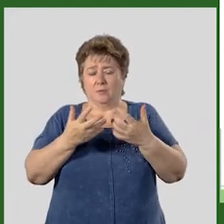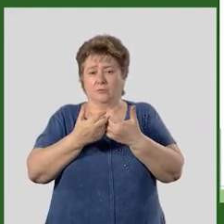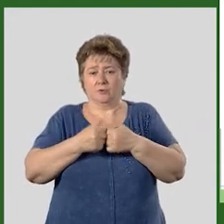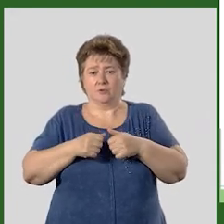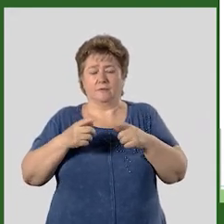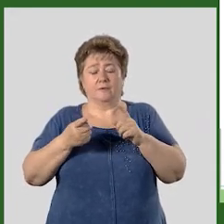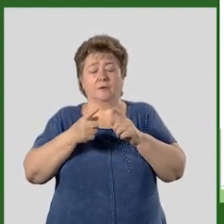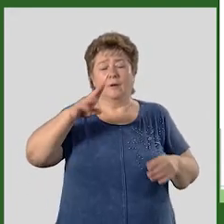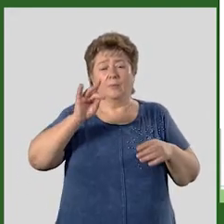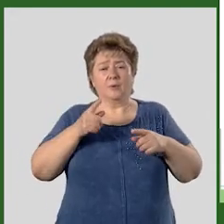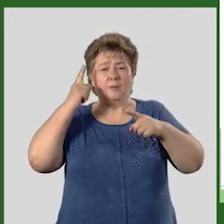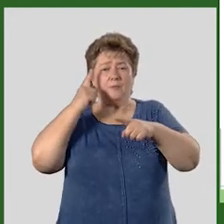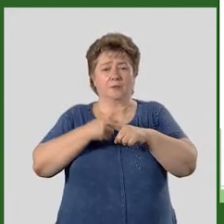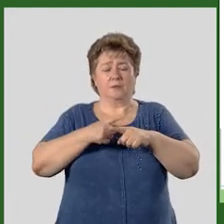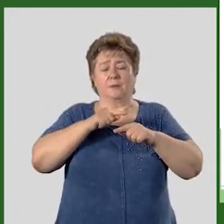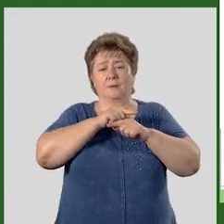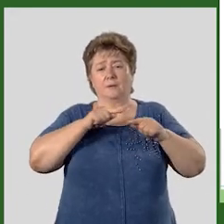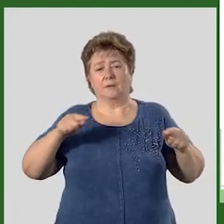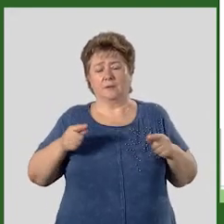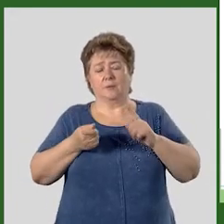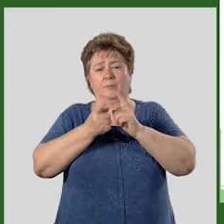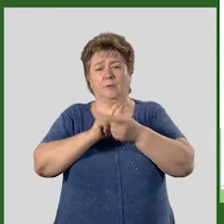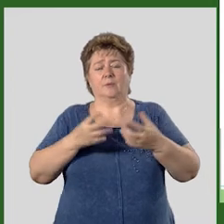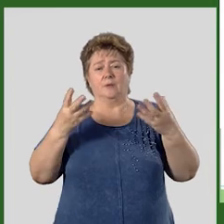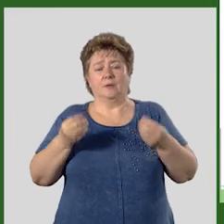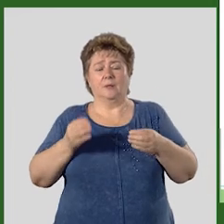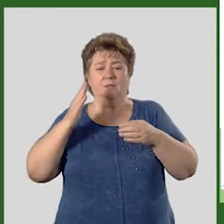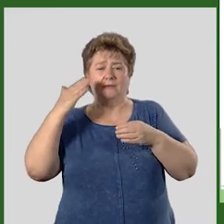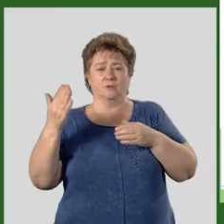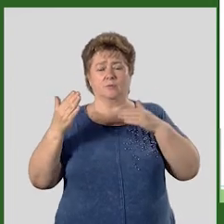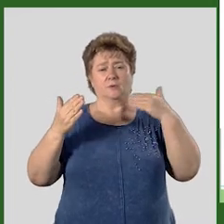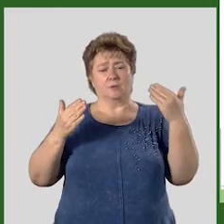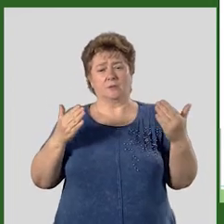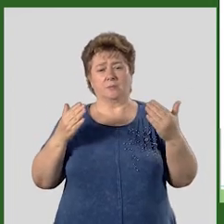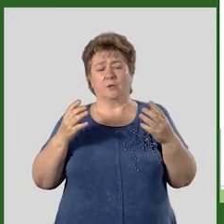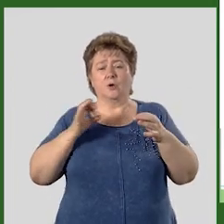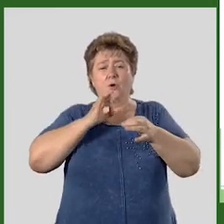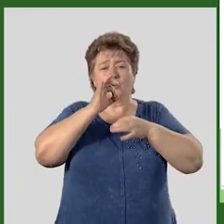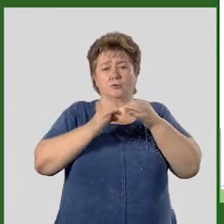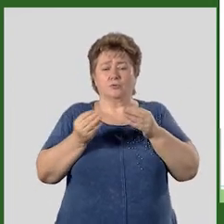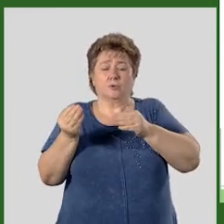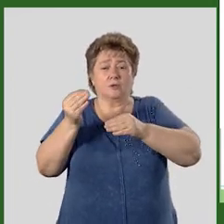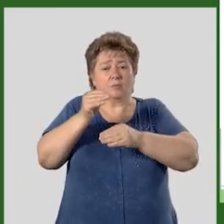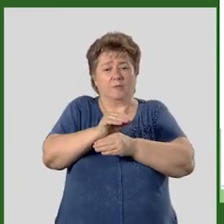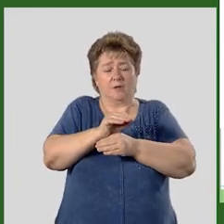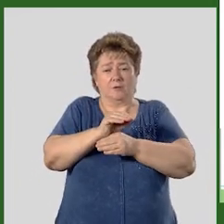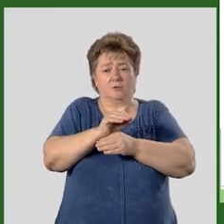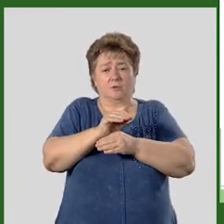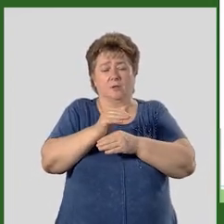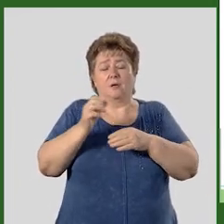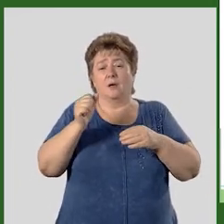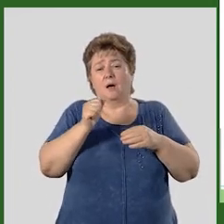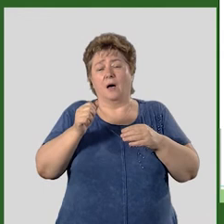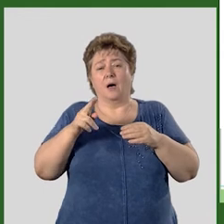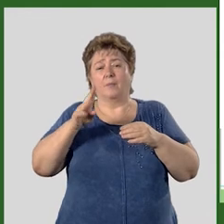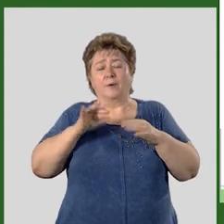дат. При пересечении линии перемены дат с востока на запад сутки прибавляются, а